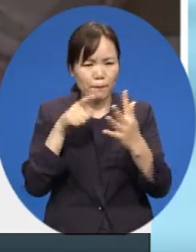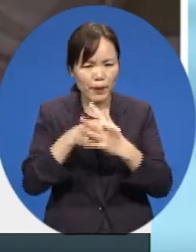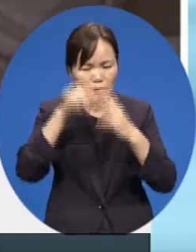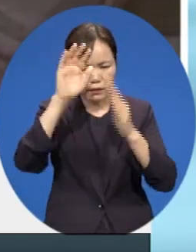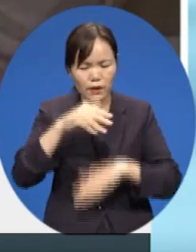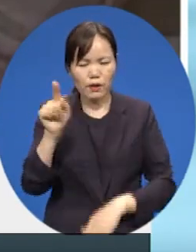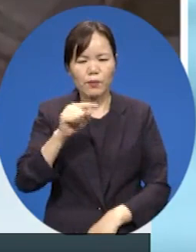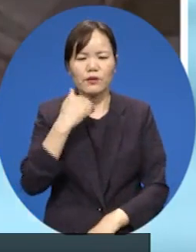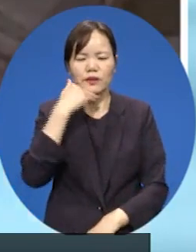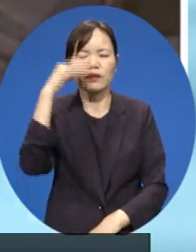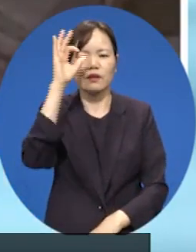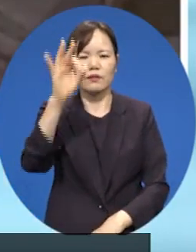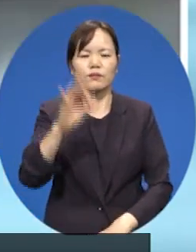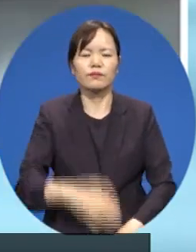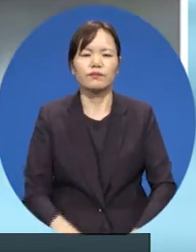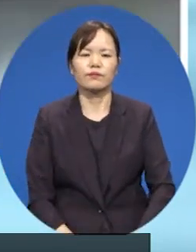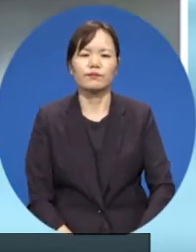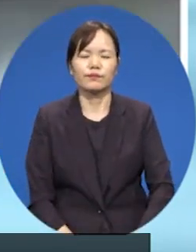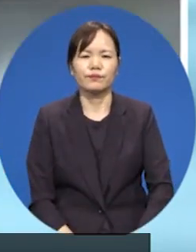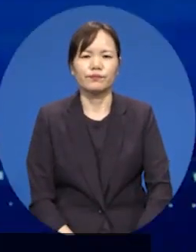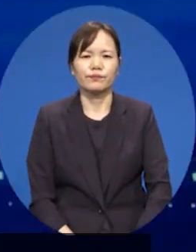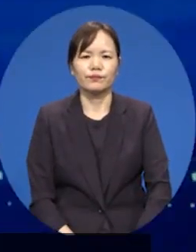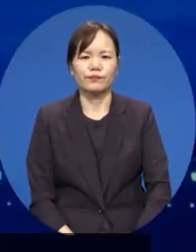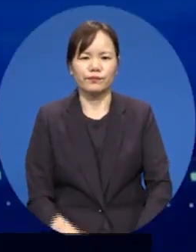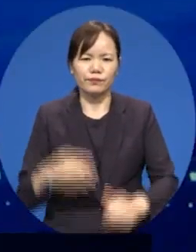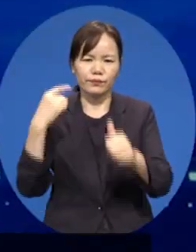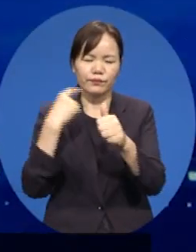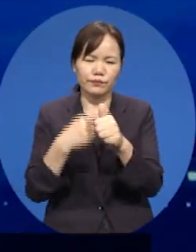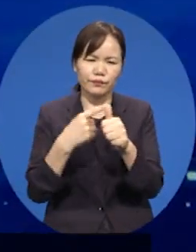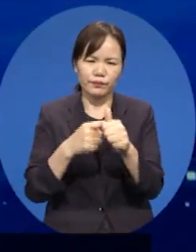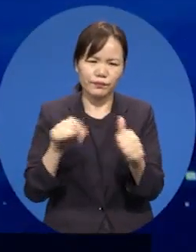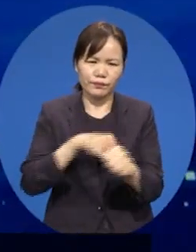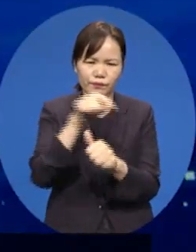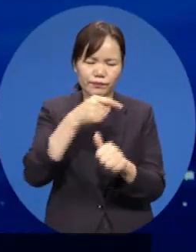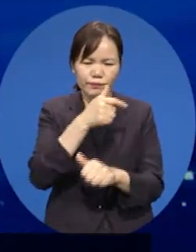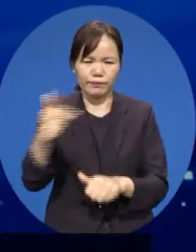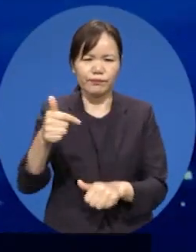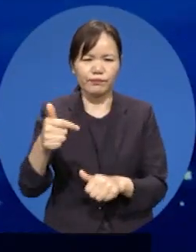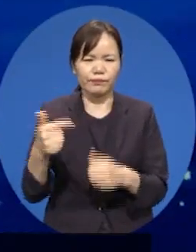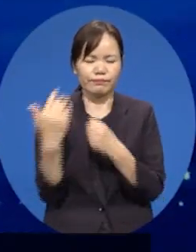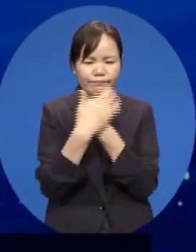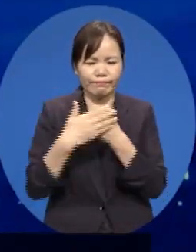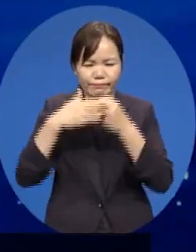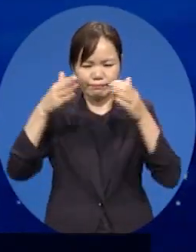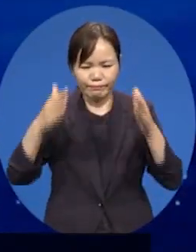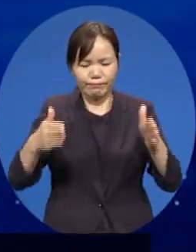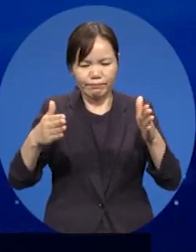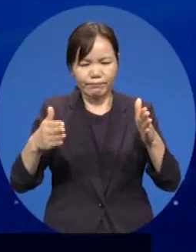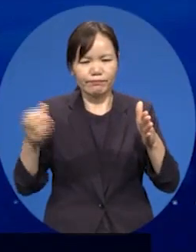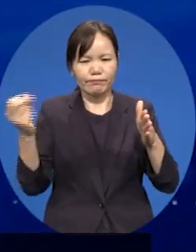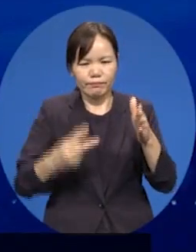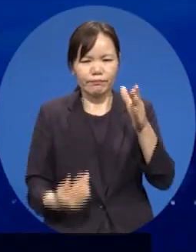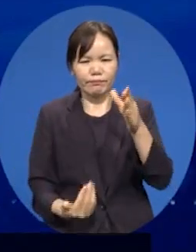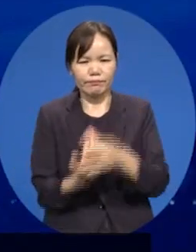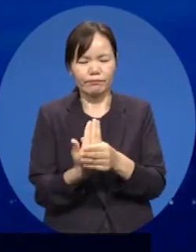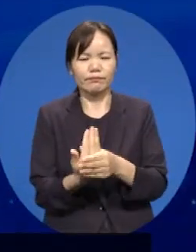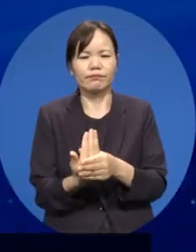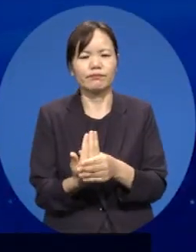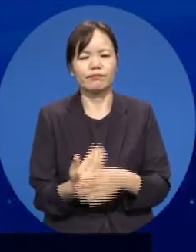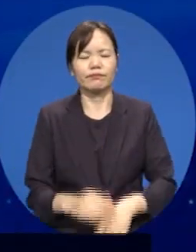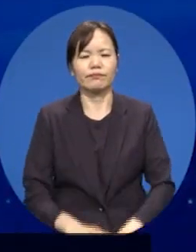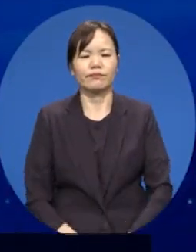지켜봐야 될 것 같습니다 그렇군요 뭐 비난으로 상당하죠 거기서 집행유예 기간에 이 같은 일을 벌인 겁니다